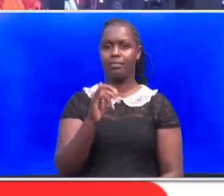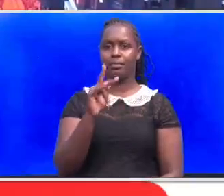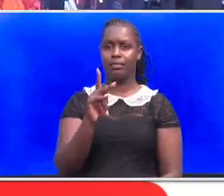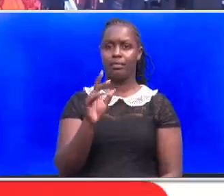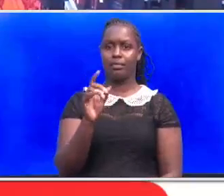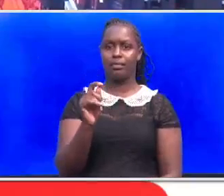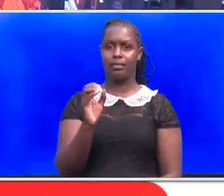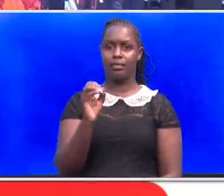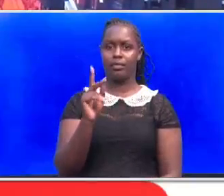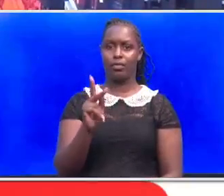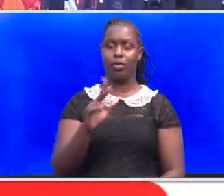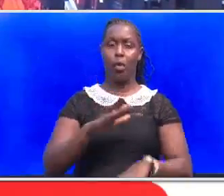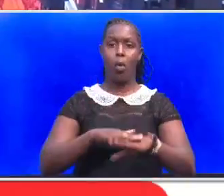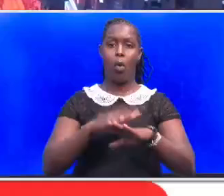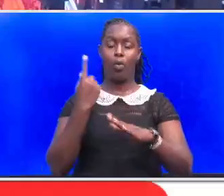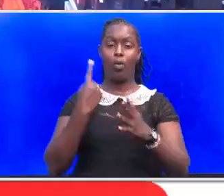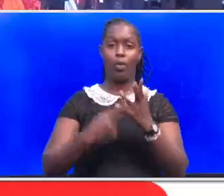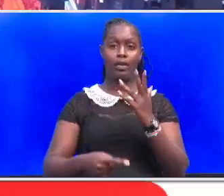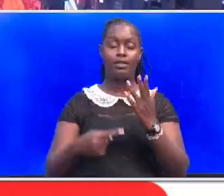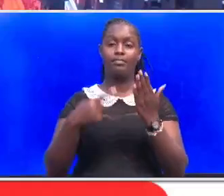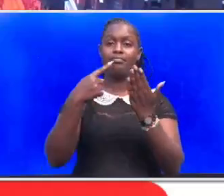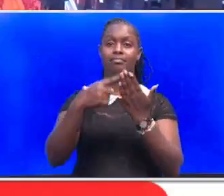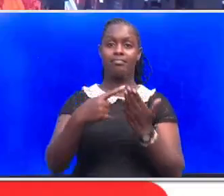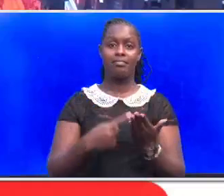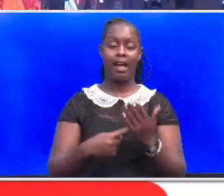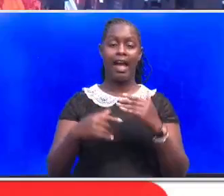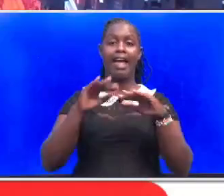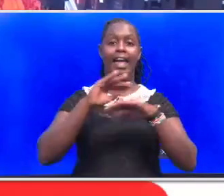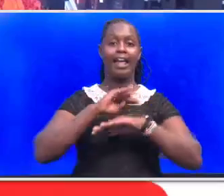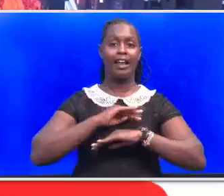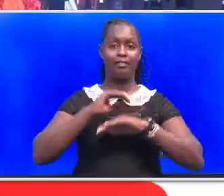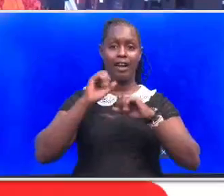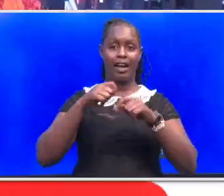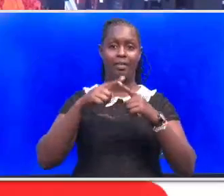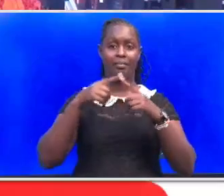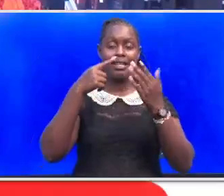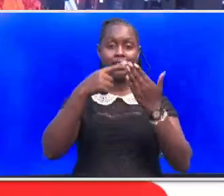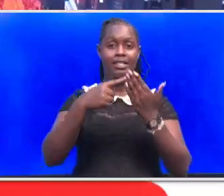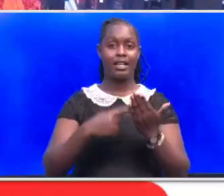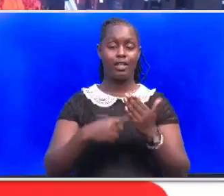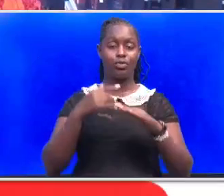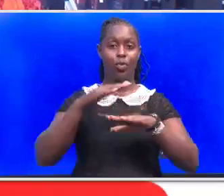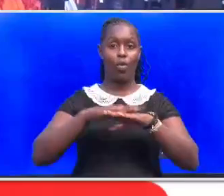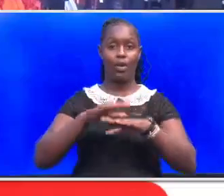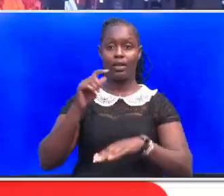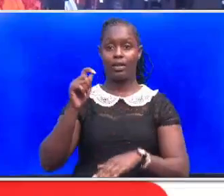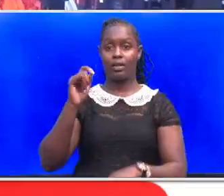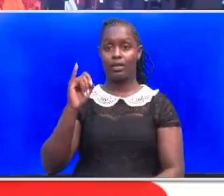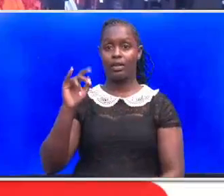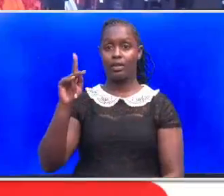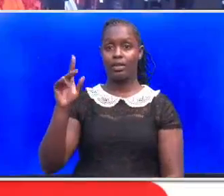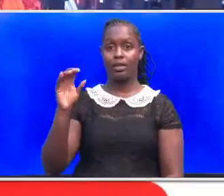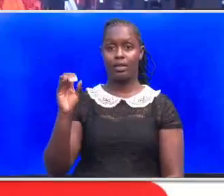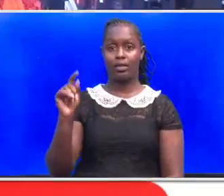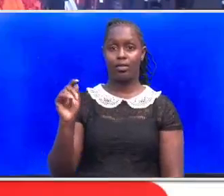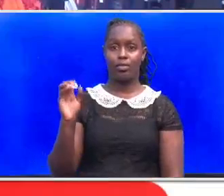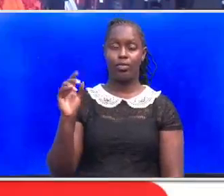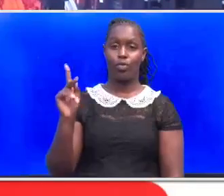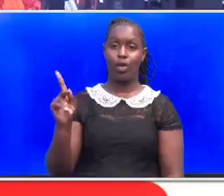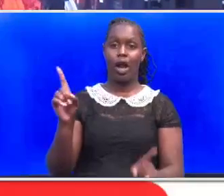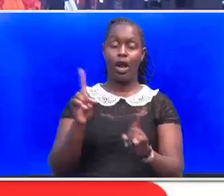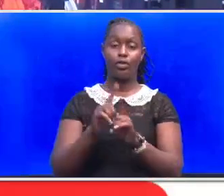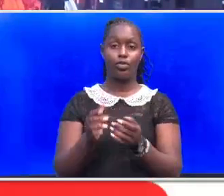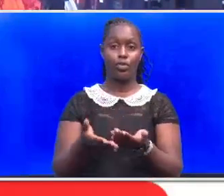maudhui hasi kwenye mtandao wa kijamii wa TikTok na kuzidisha kipengele cha uchumaji wa mapato.